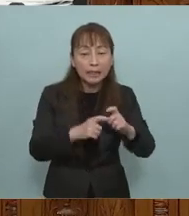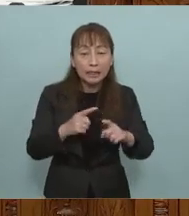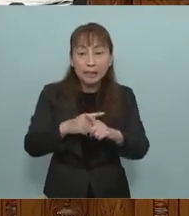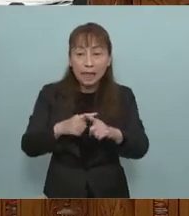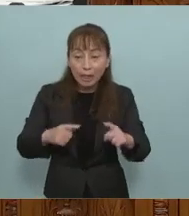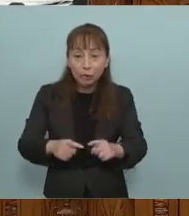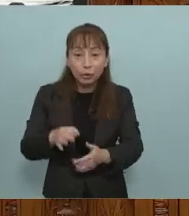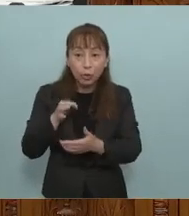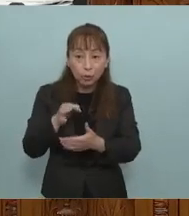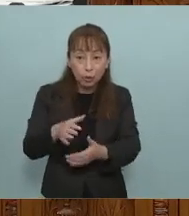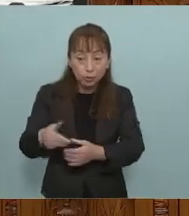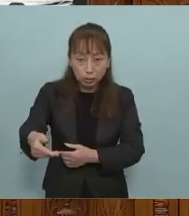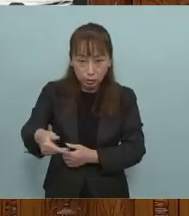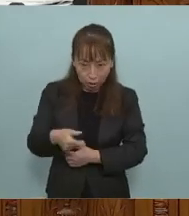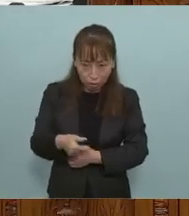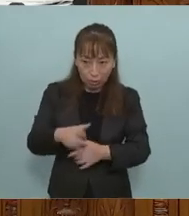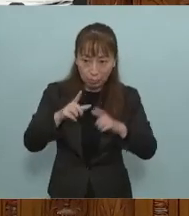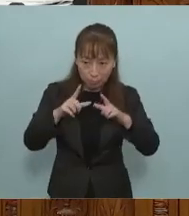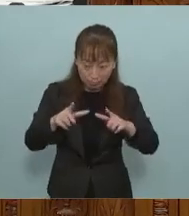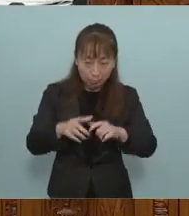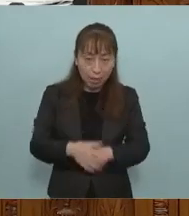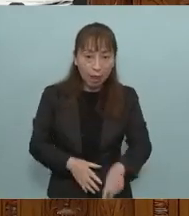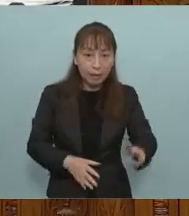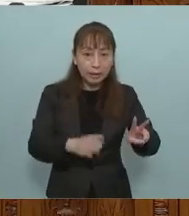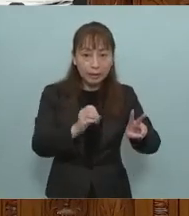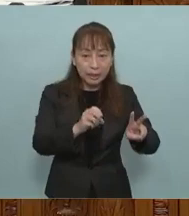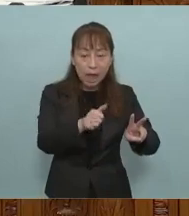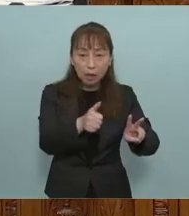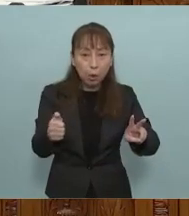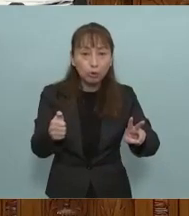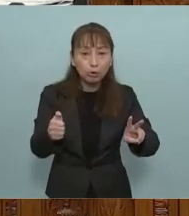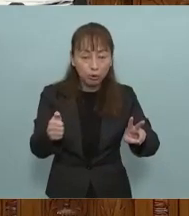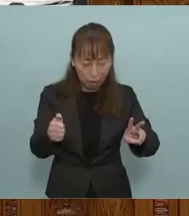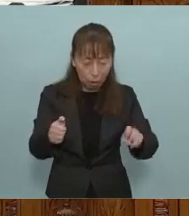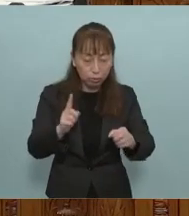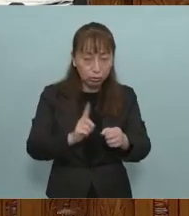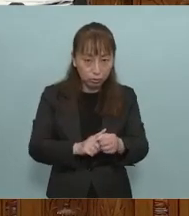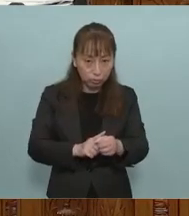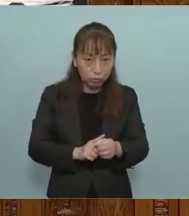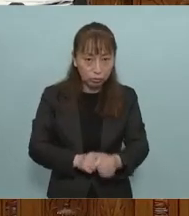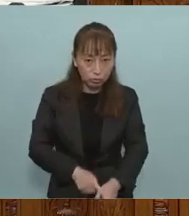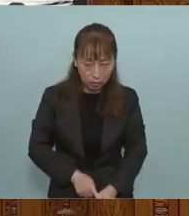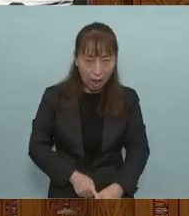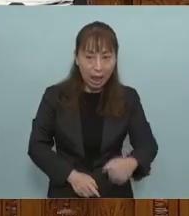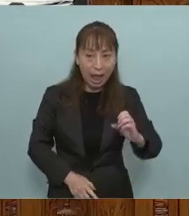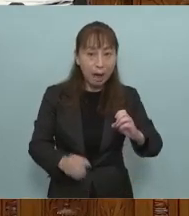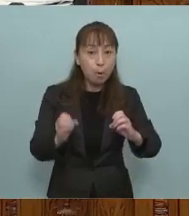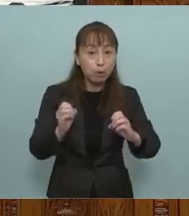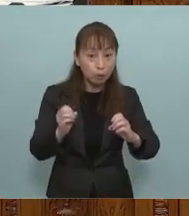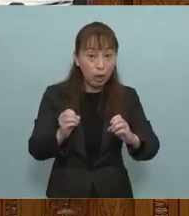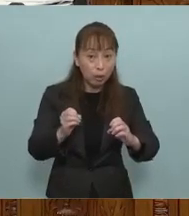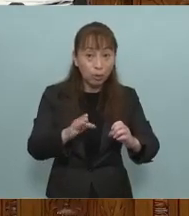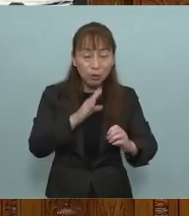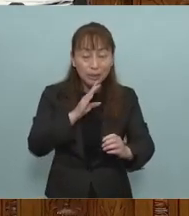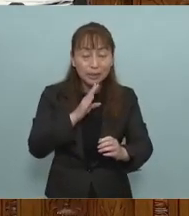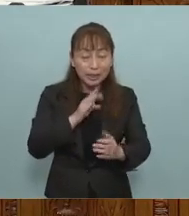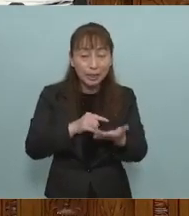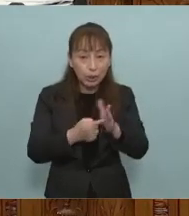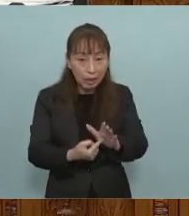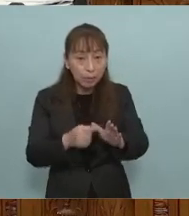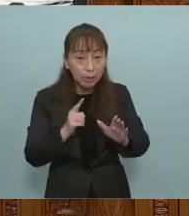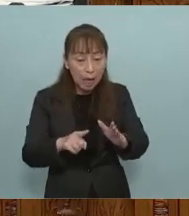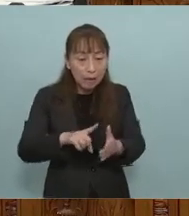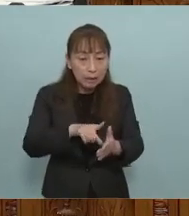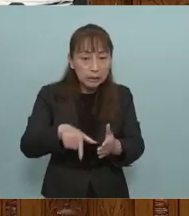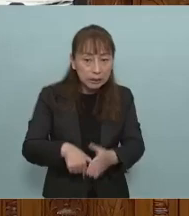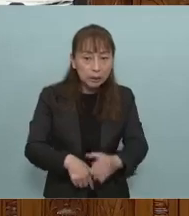についてお尋ねがありました。2050年カーボンニュートラルの実現に向けては地域の脱炭素